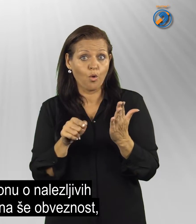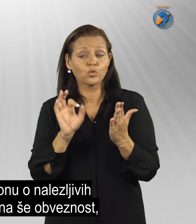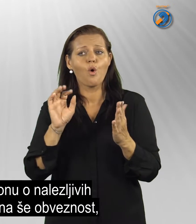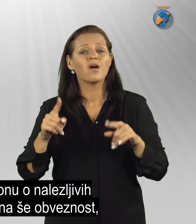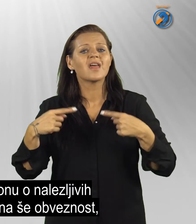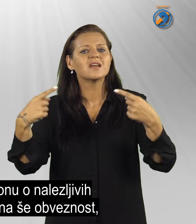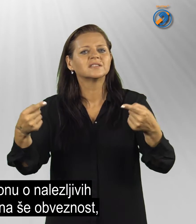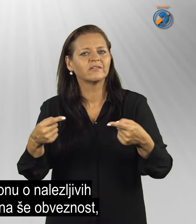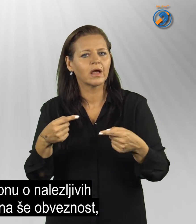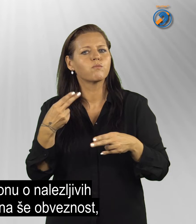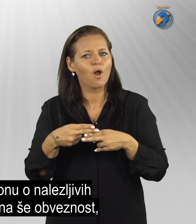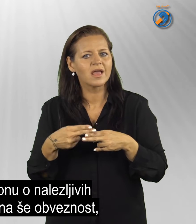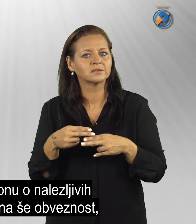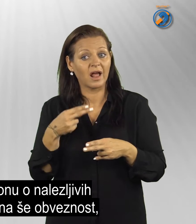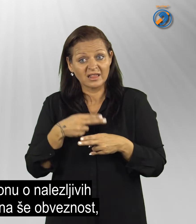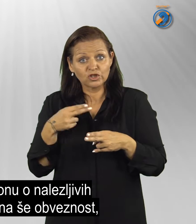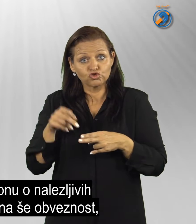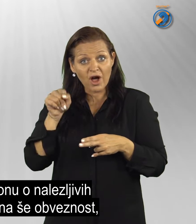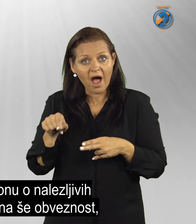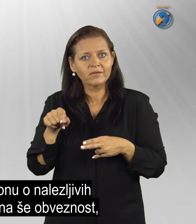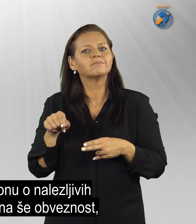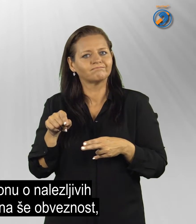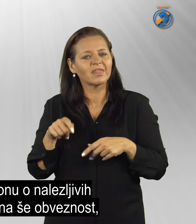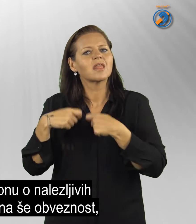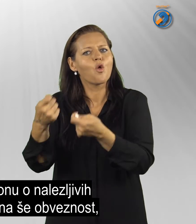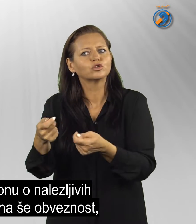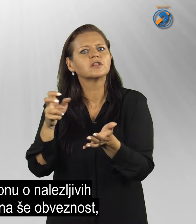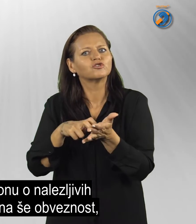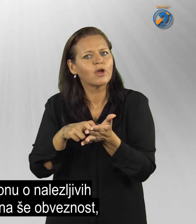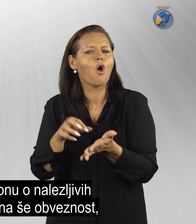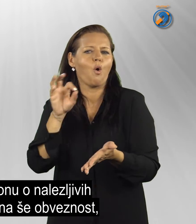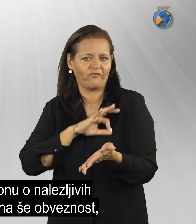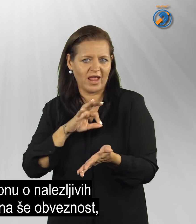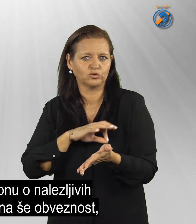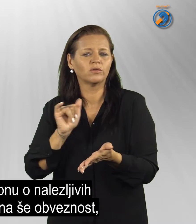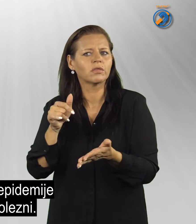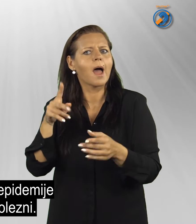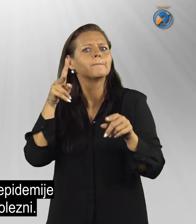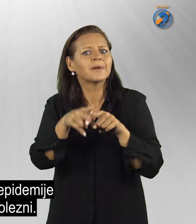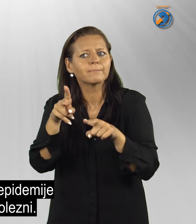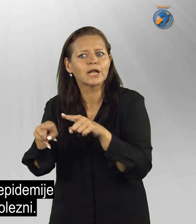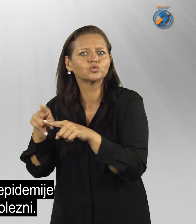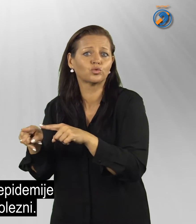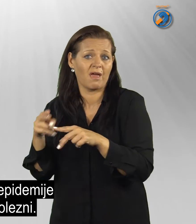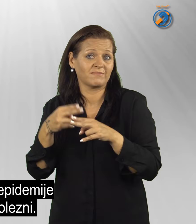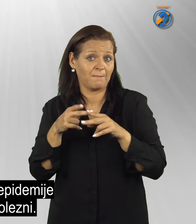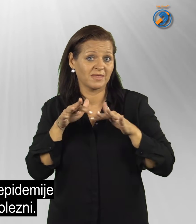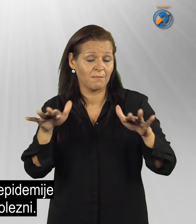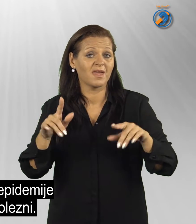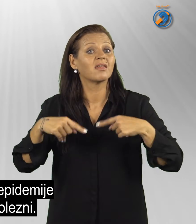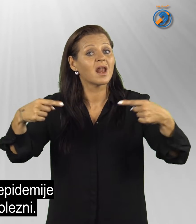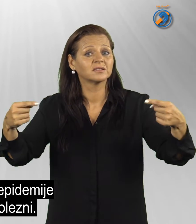o nalezljivih boleznih državi naložena še obveznost, da preprečuje epidemije nalezljivih bolezni.